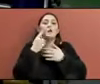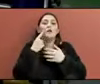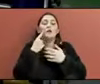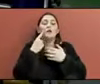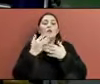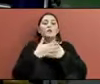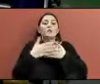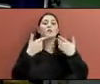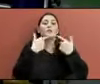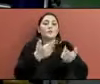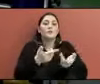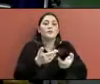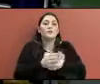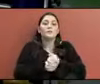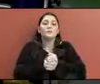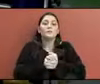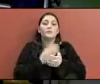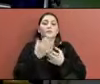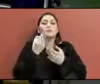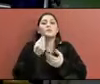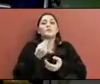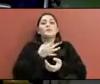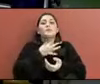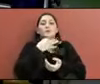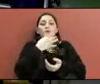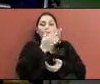Özbay, hayırlı akşamlar demiş. Teşekkür ediyorum kendisine.